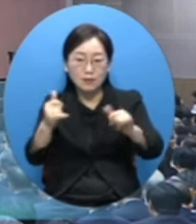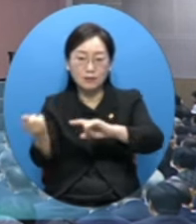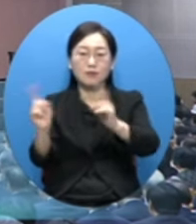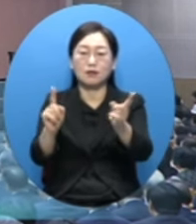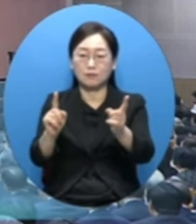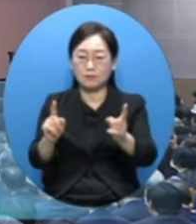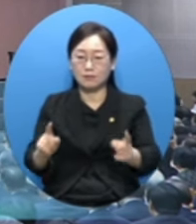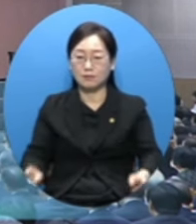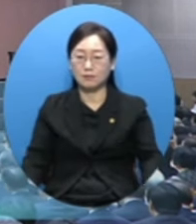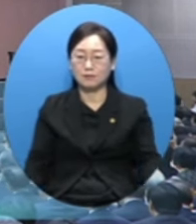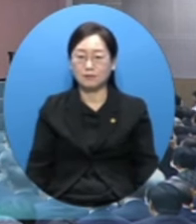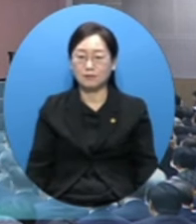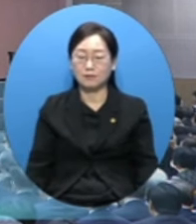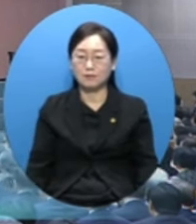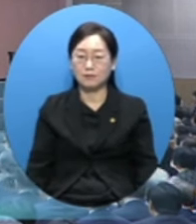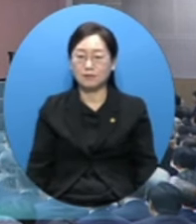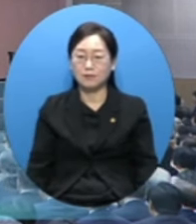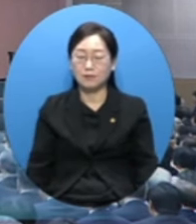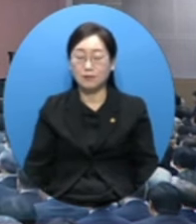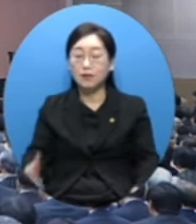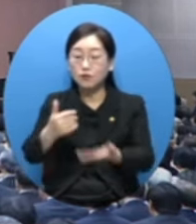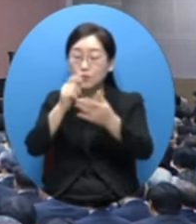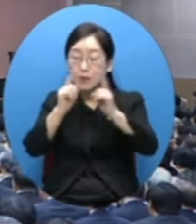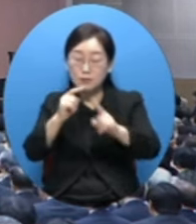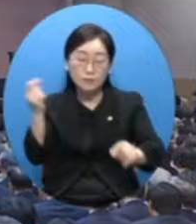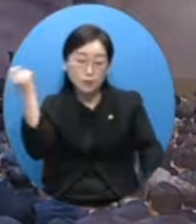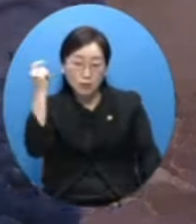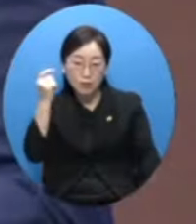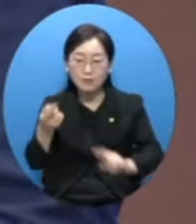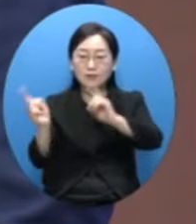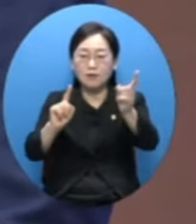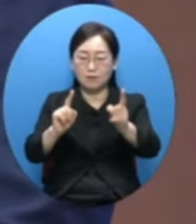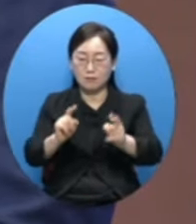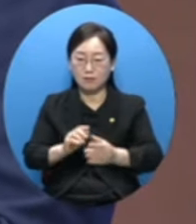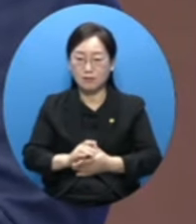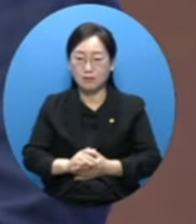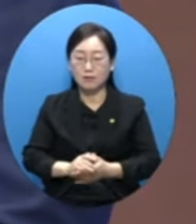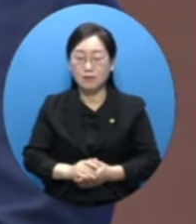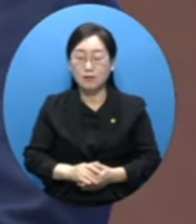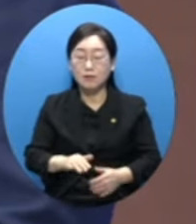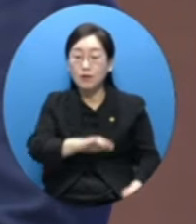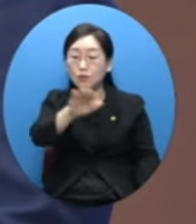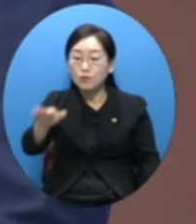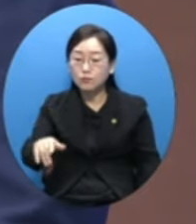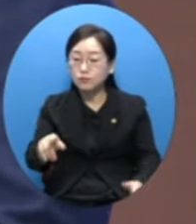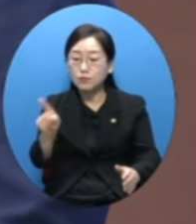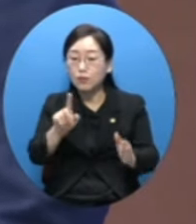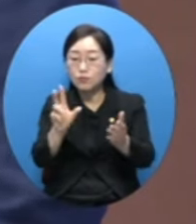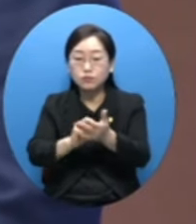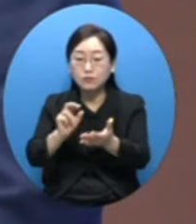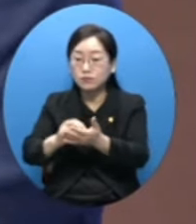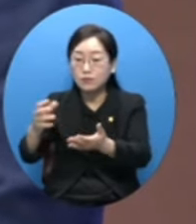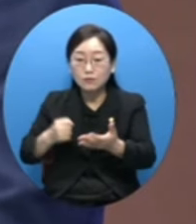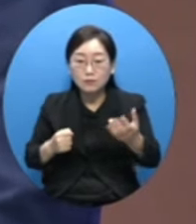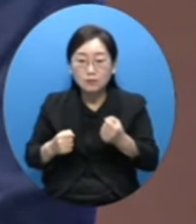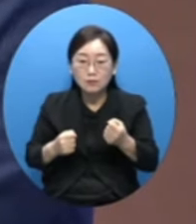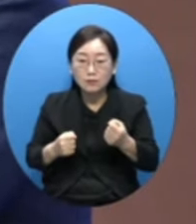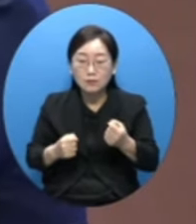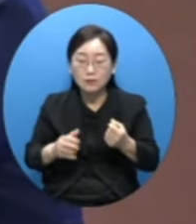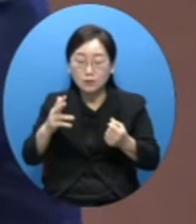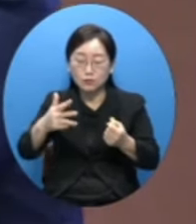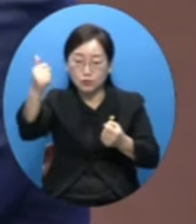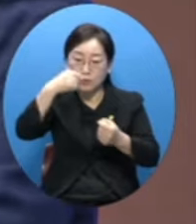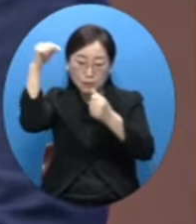살아나리라. 주의 말씀을 듣는 자는 살아나는 것입니다. 여러분 어떤 문제를 갖고 왔다고 할지라도 오늘 주님의 음성을 듣고